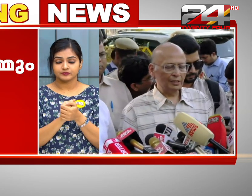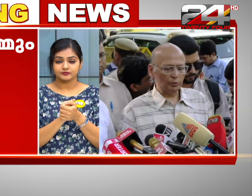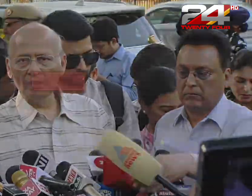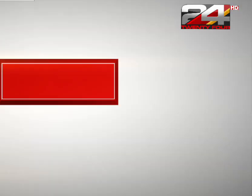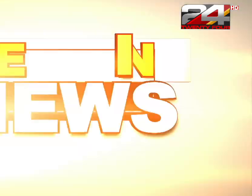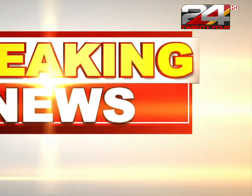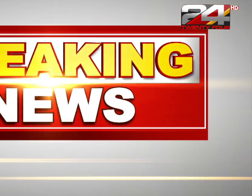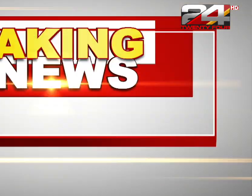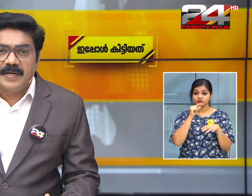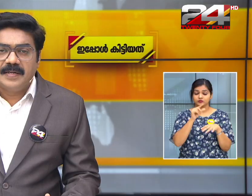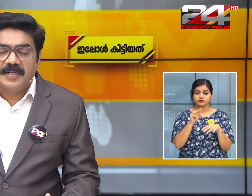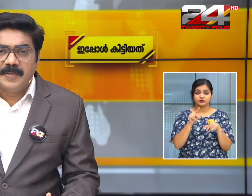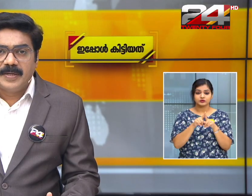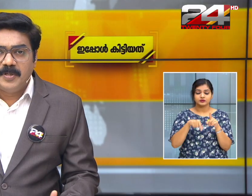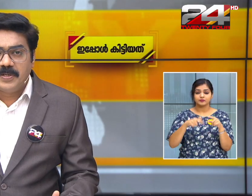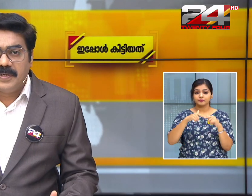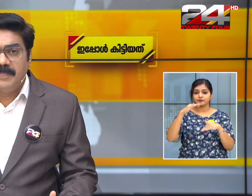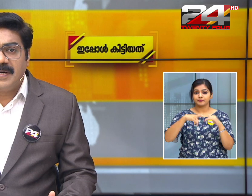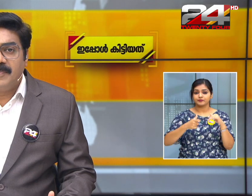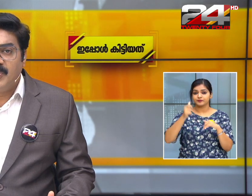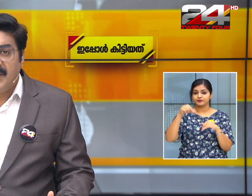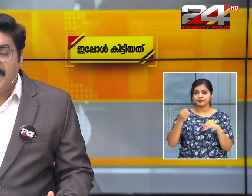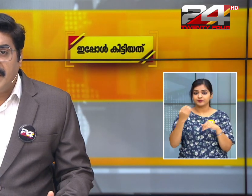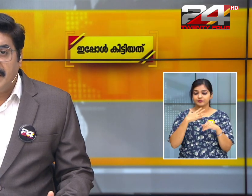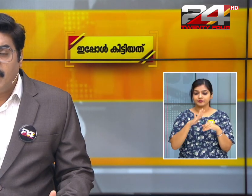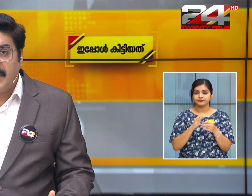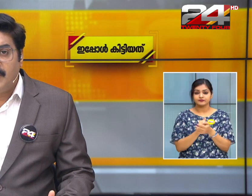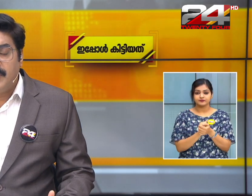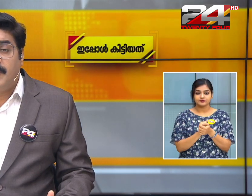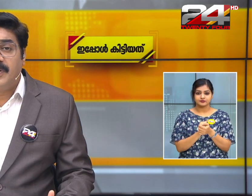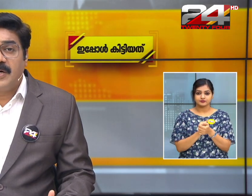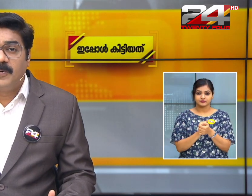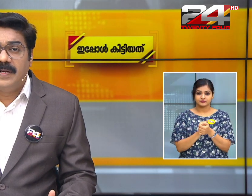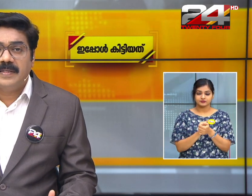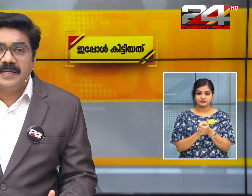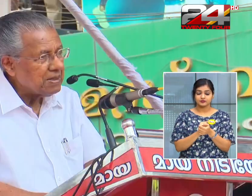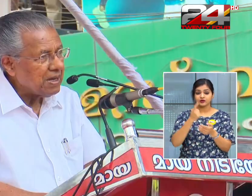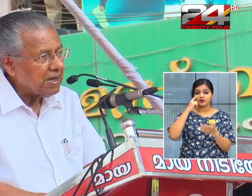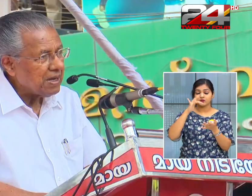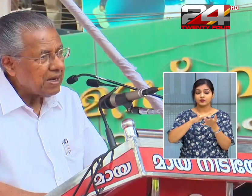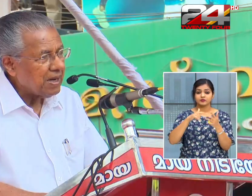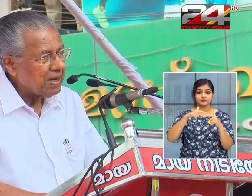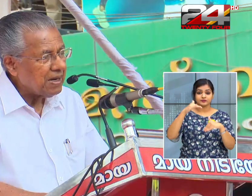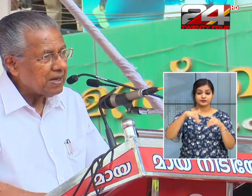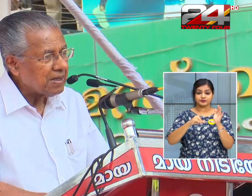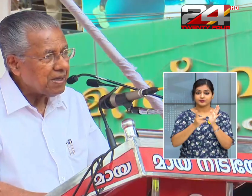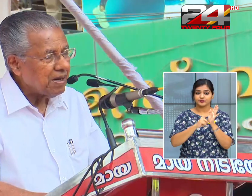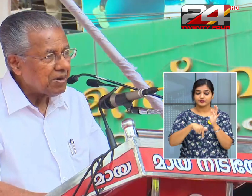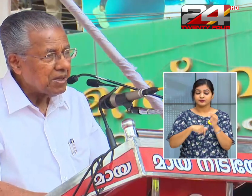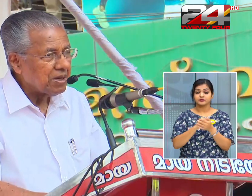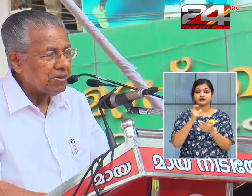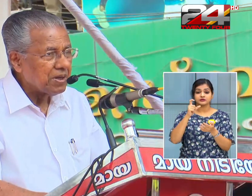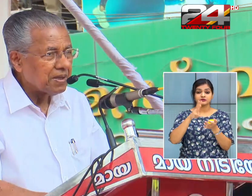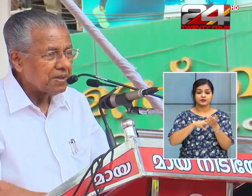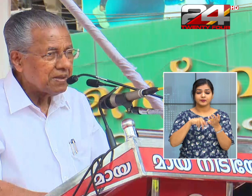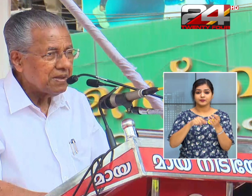സാഹചര്യത്തിൽ പ്രതികരിക്കാനില്ല എന്ന നിലപാടാണ് തെരഞ്ഞെടുപ്പ് കമ്മീഷന്റേത്. ബൽറാം നെടുങ്ങാടി വിവരങ്ങൾ നൽകുകയായിരുന്നു. ഇപ്പോൾ കണ്ണൂരിൽ തെരഞ്ഞെടുപ്പ് പ്രചാരണ യോഗത്തിൽ